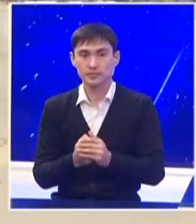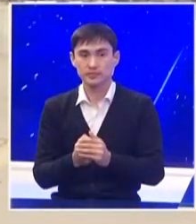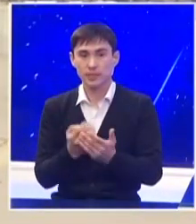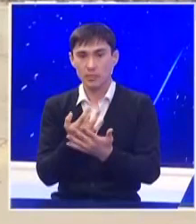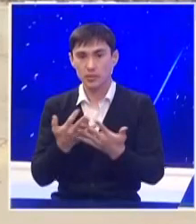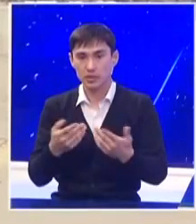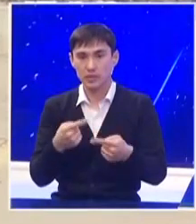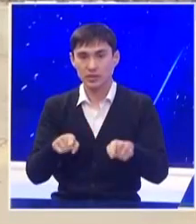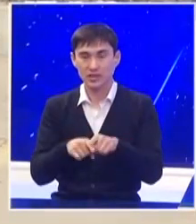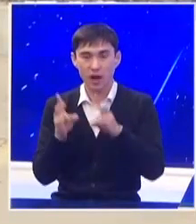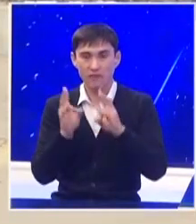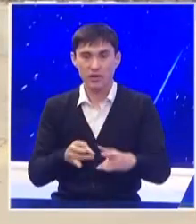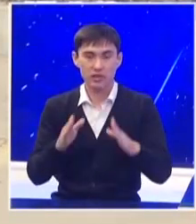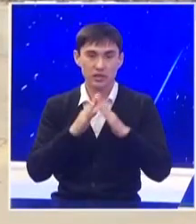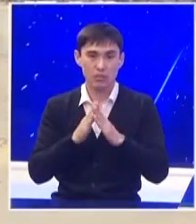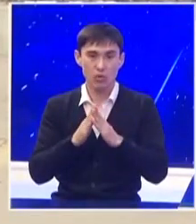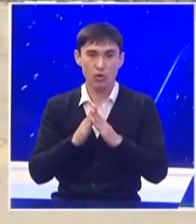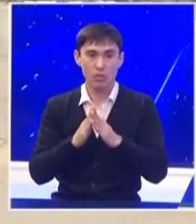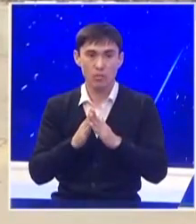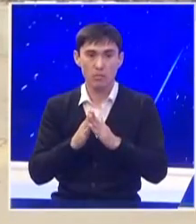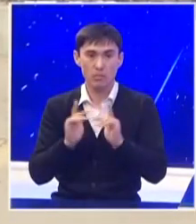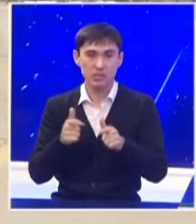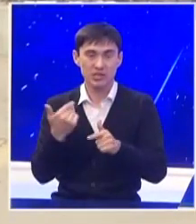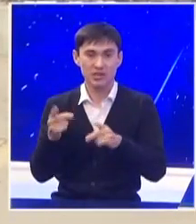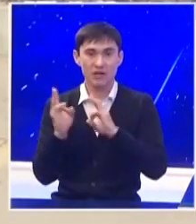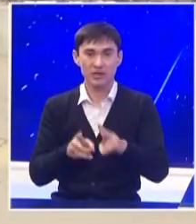вот таких аварийных домов, признание их аварийными,